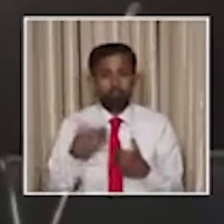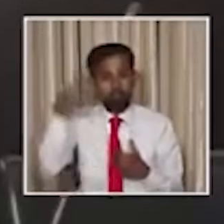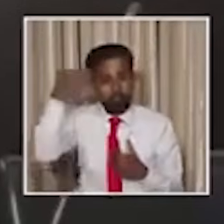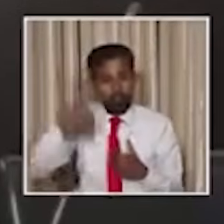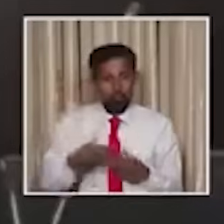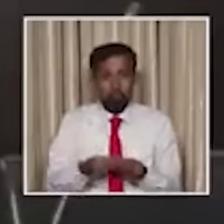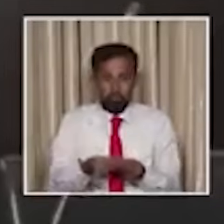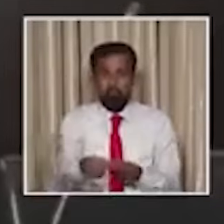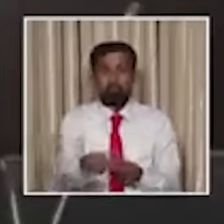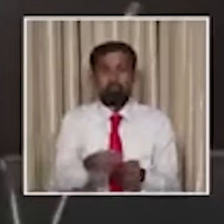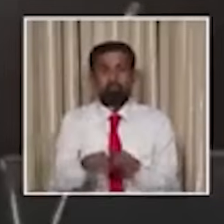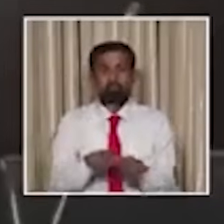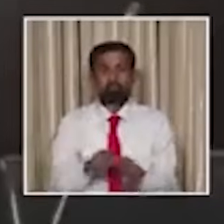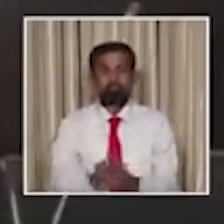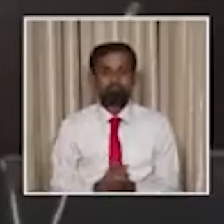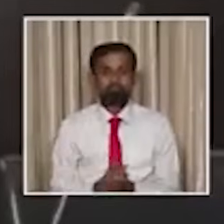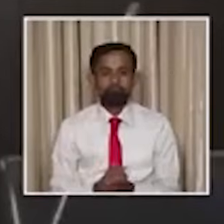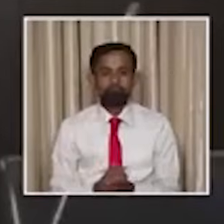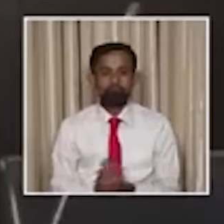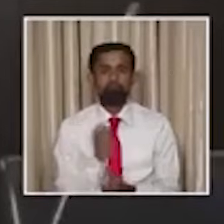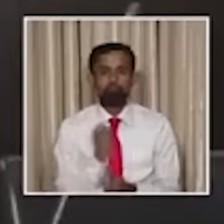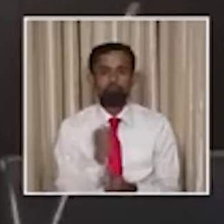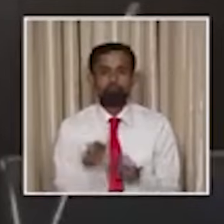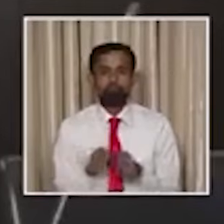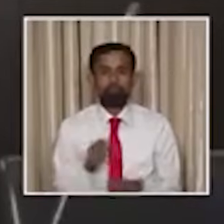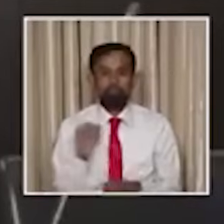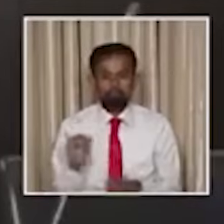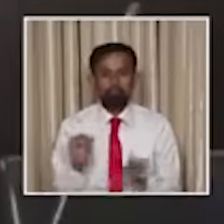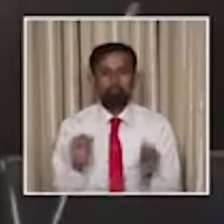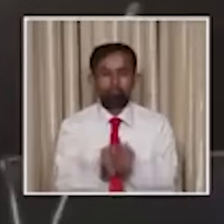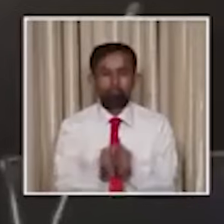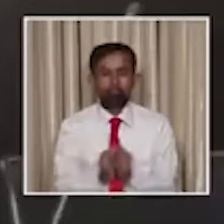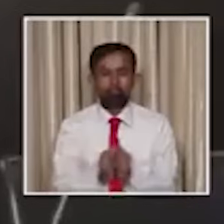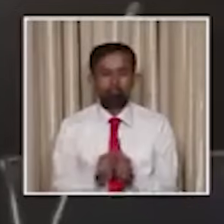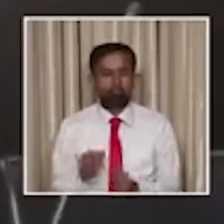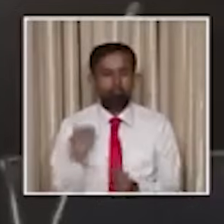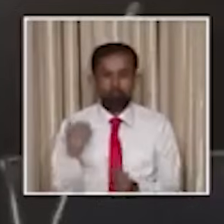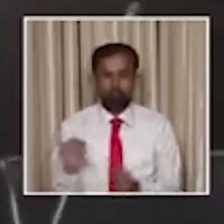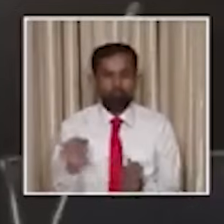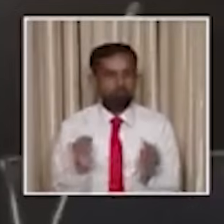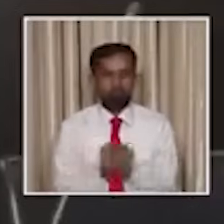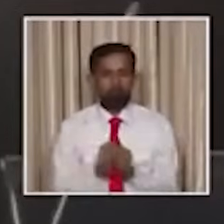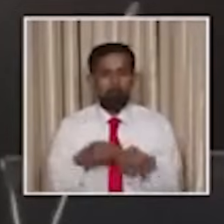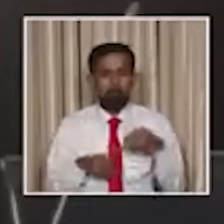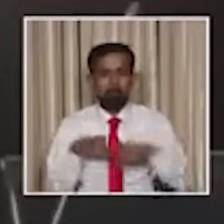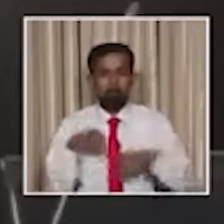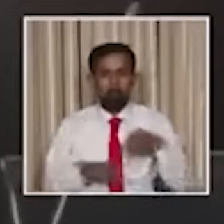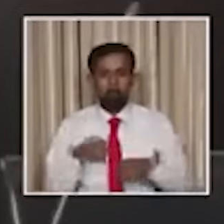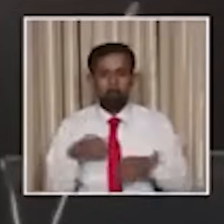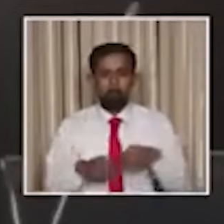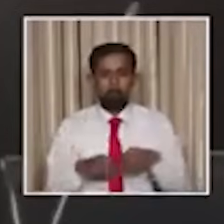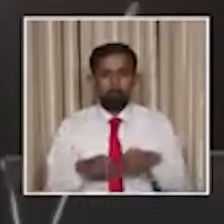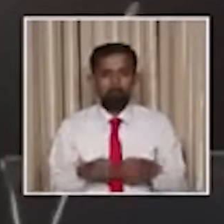இவ்வாறான கேவலமான செயலை, மோசமான செயலை அற்ப அரசியலுக்காக, அற்ப சுயநலத்துக்காக, அற்ப தேவைக்காக